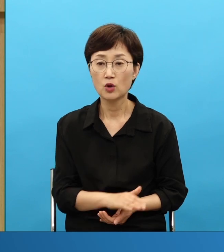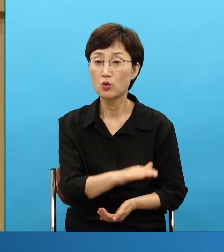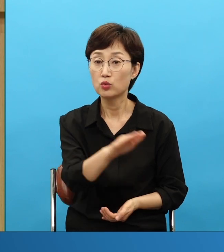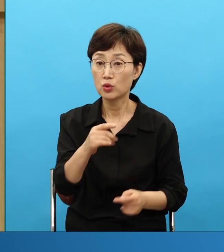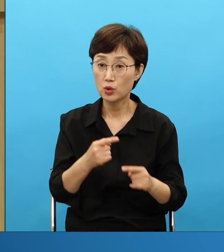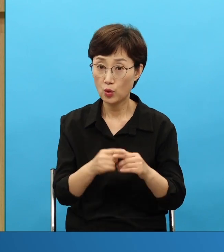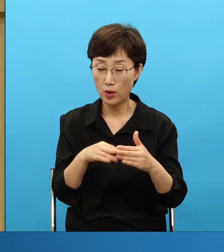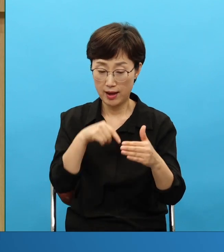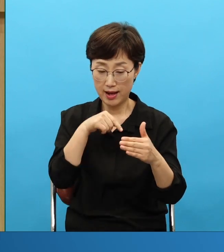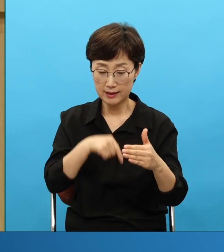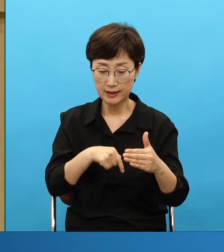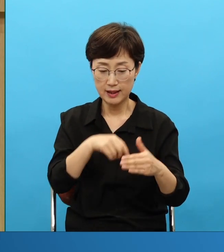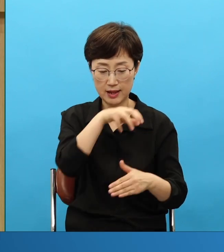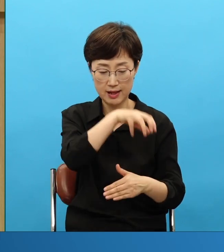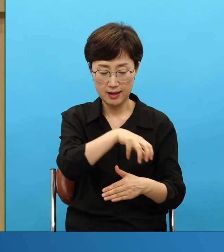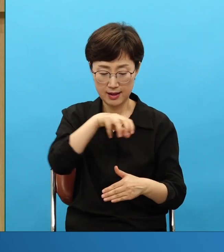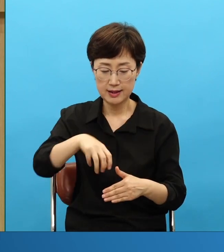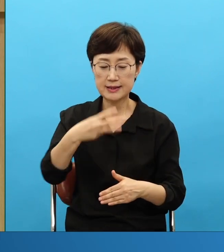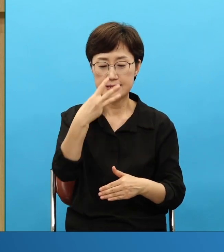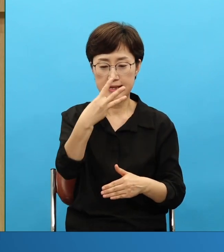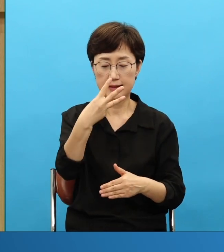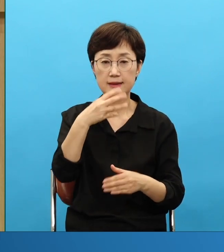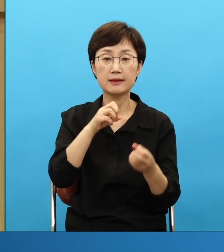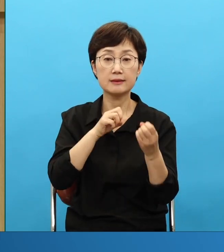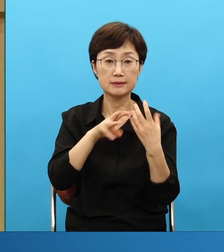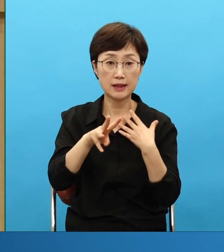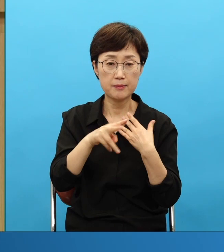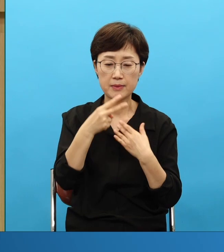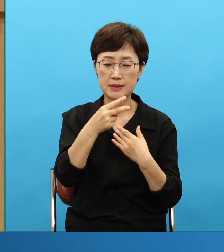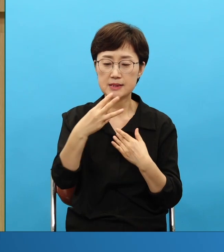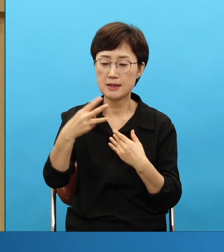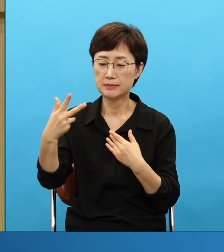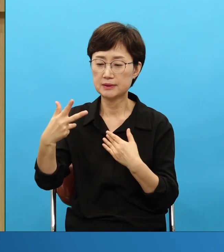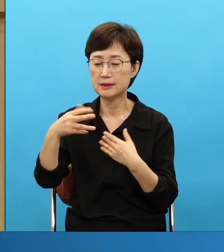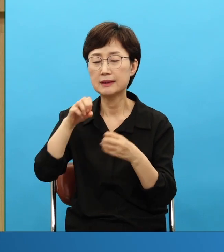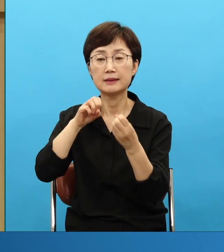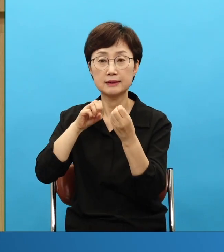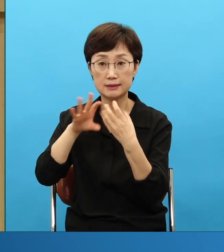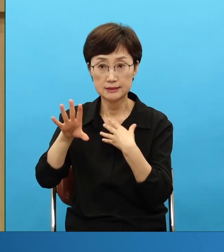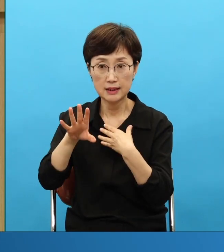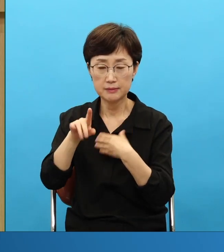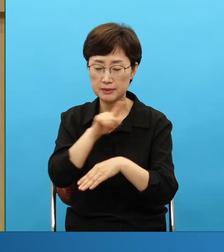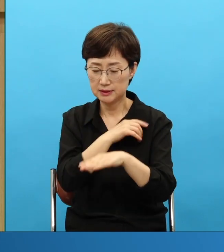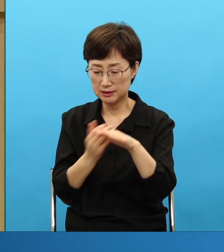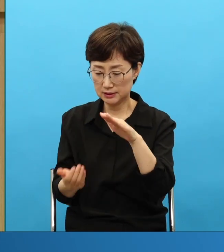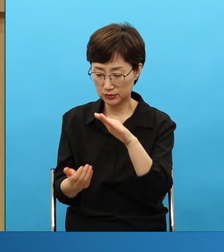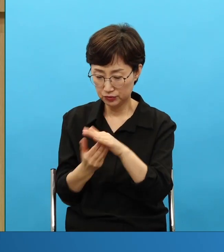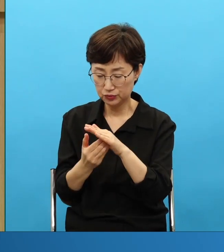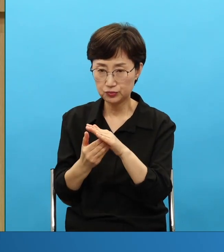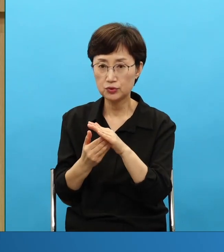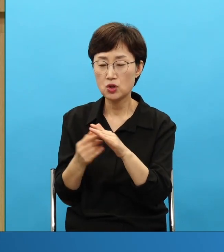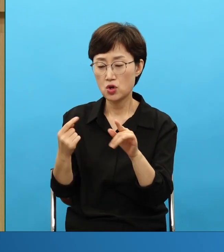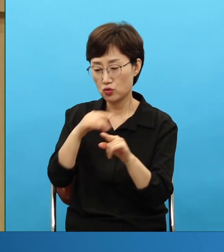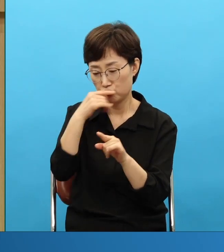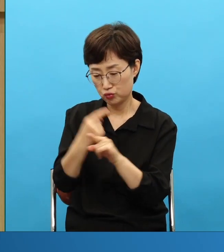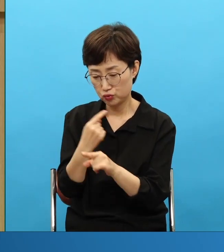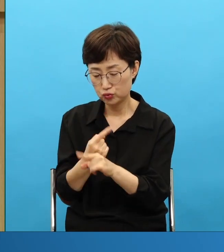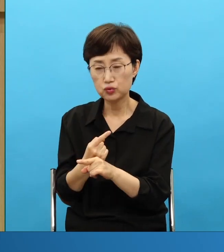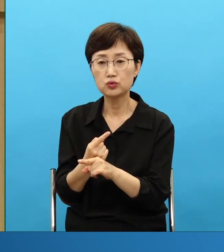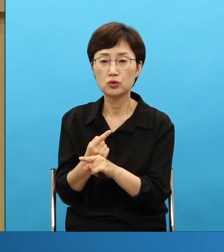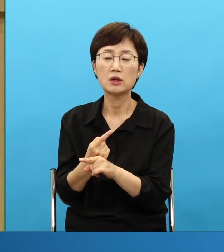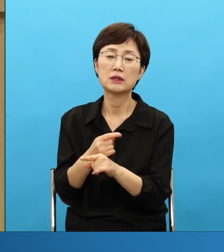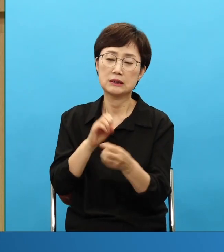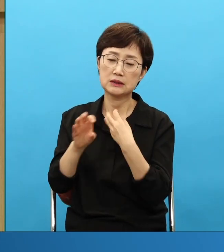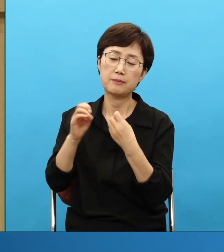교회가 셋들의 응답을 237의 응답, 치유 그리고 서밋의 응답을 받게 해주시고 우리를 하나님의 그릇으로 삼아 237